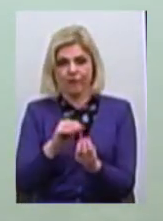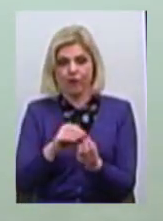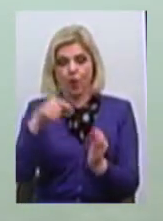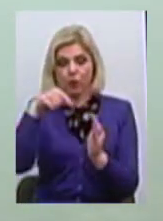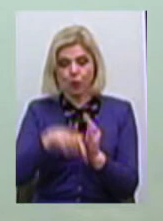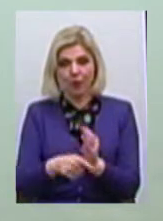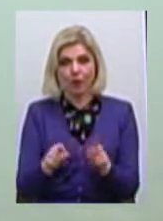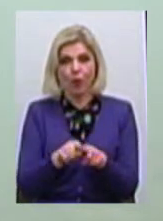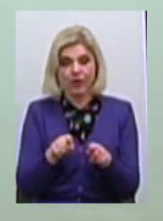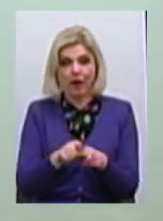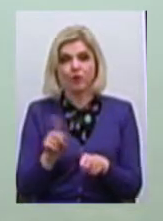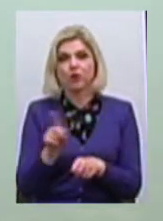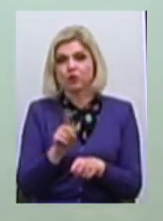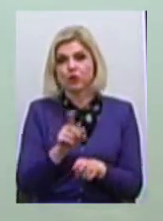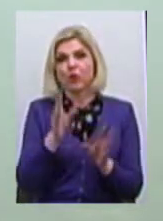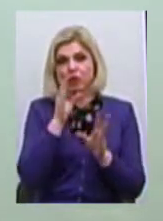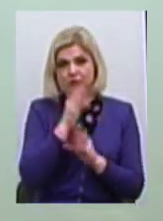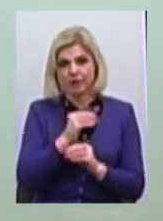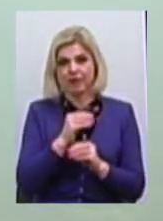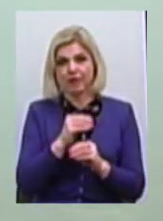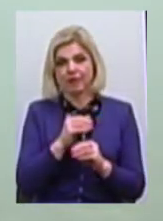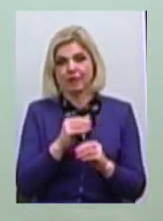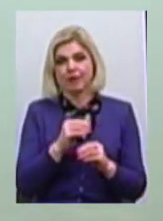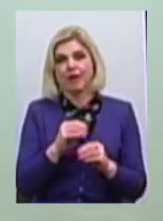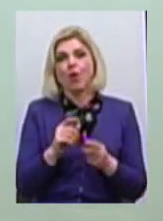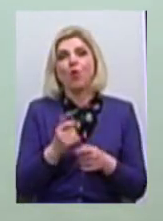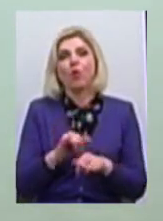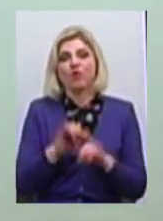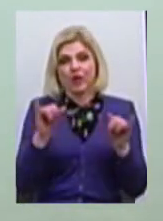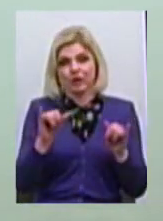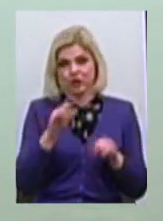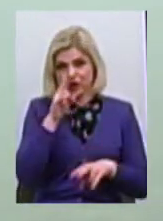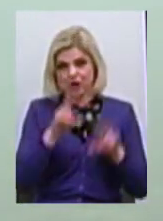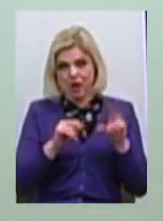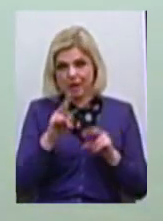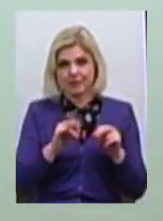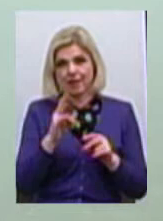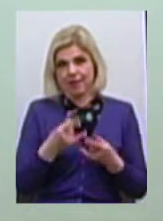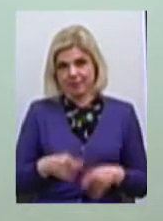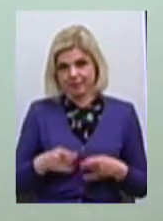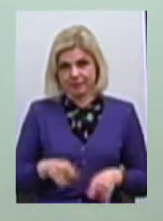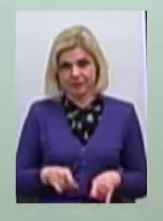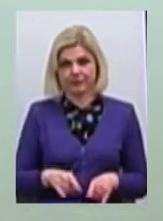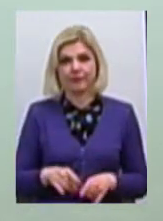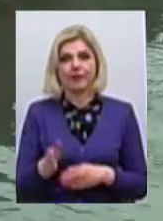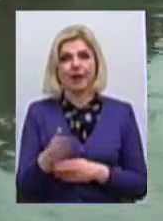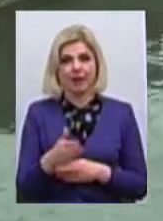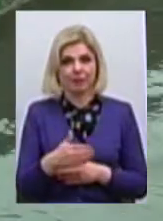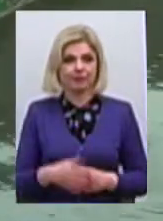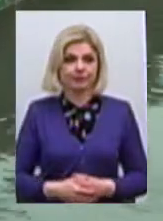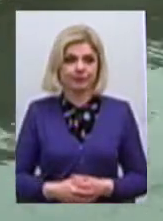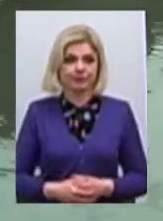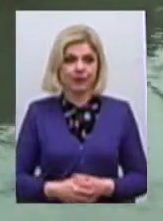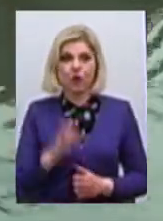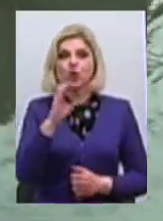одинаковій, що дозволяє збільшити шанси на відтворення риби.